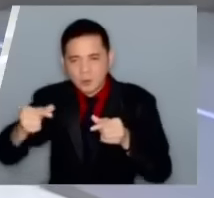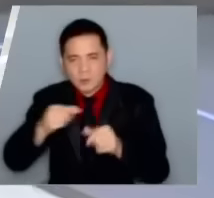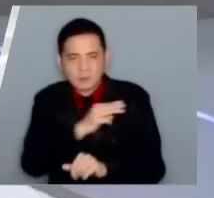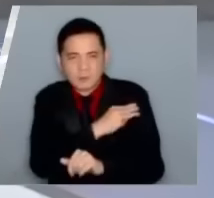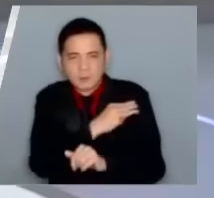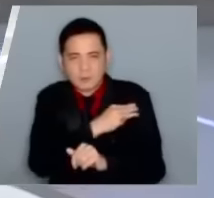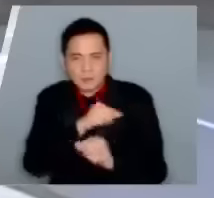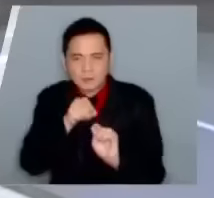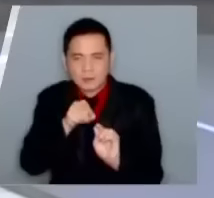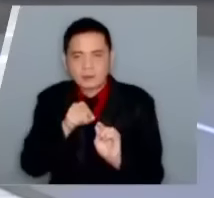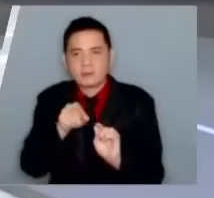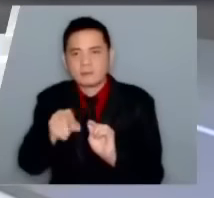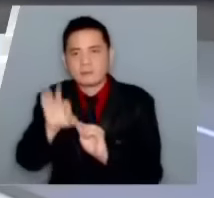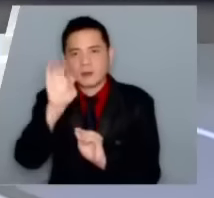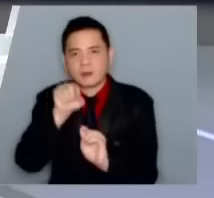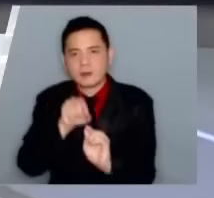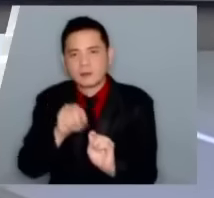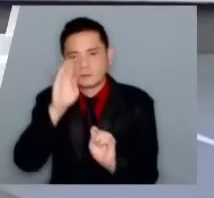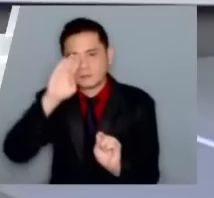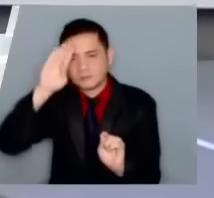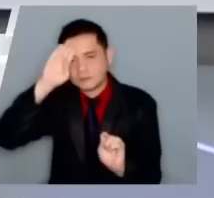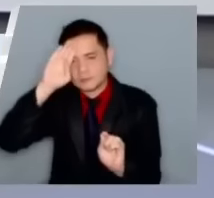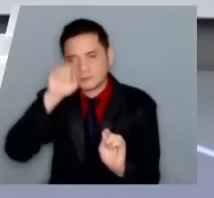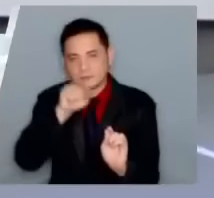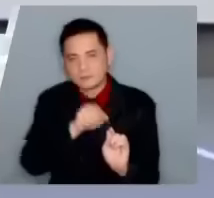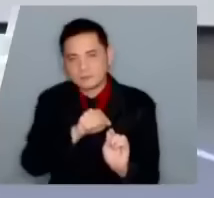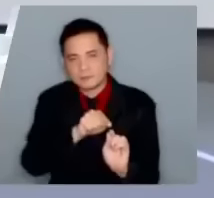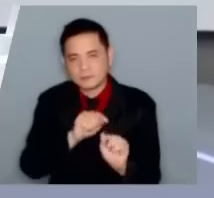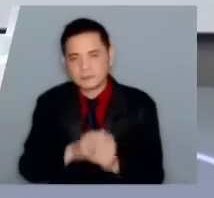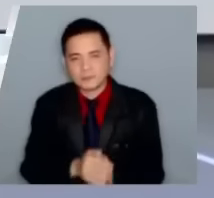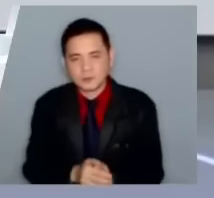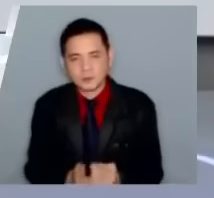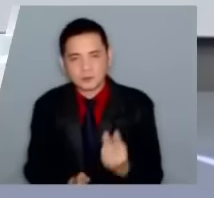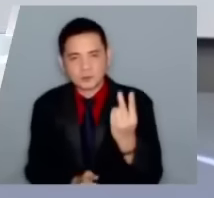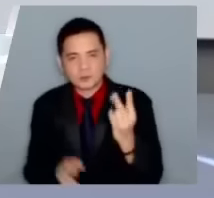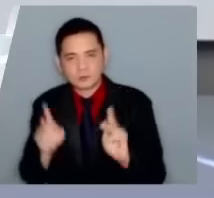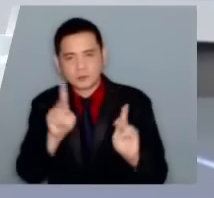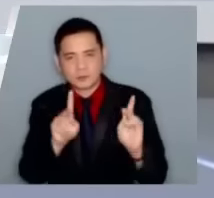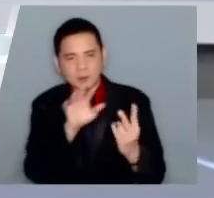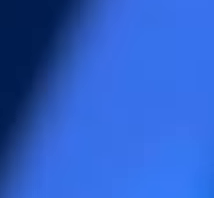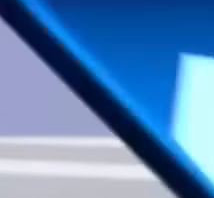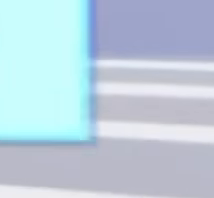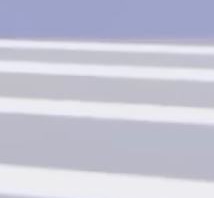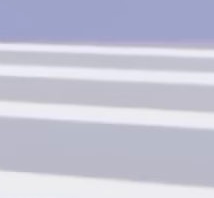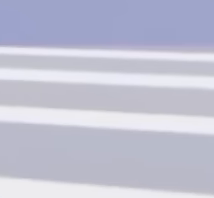establishmento kasunod ng pagkakaaresto sa dalawang tauhan ng mini lab. Ating saksihan!